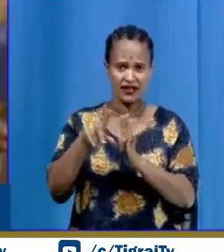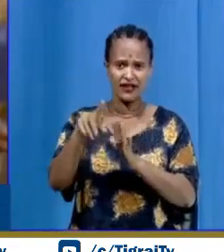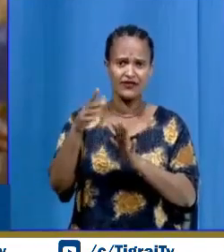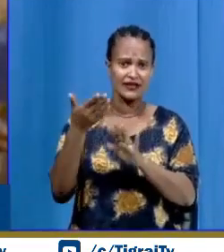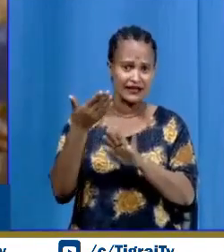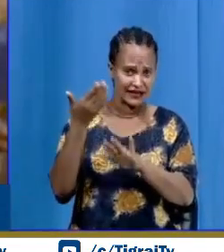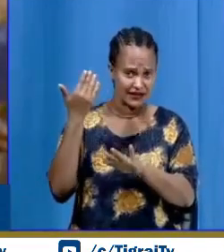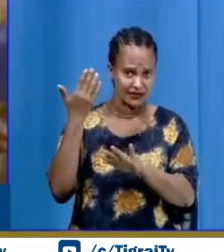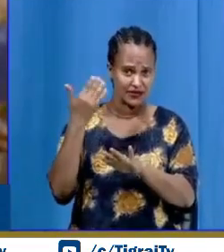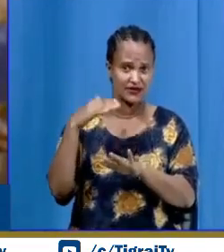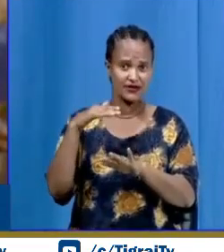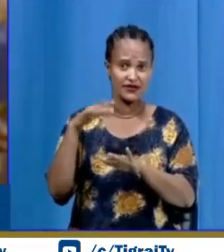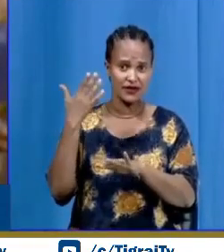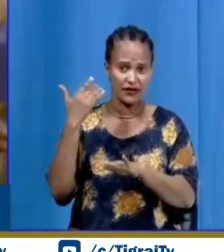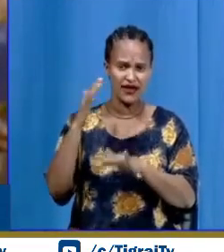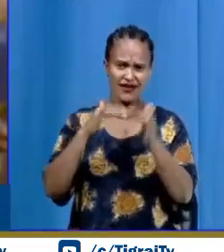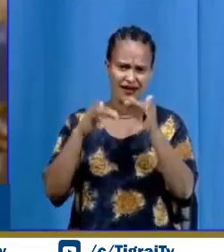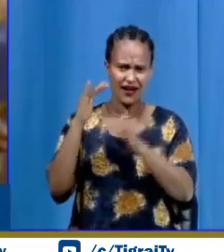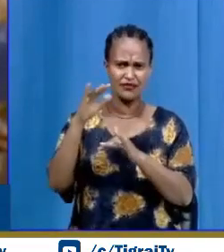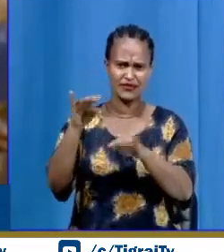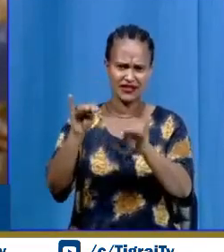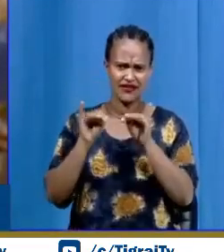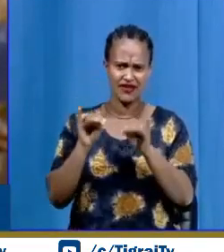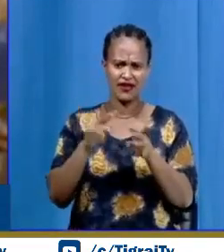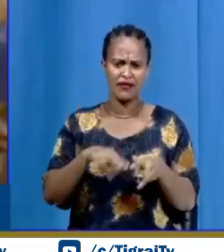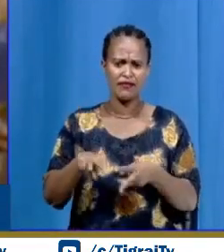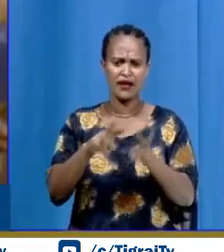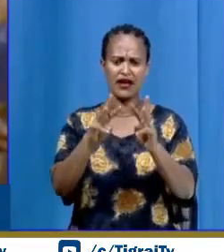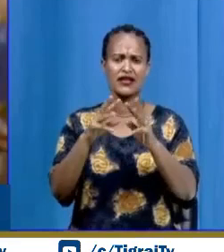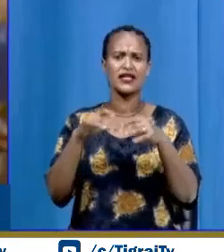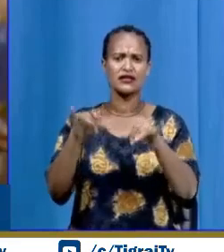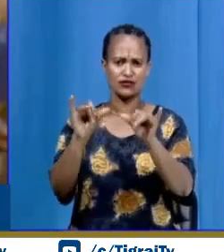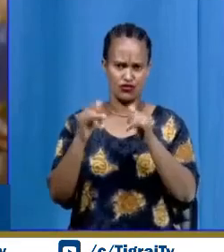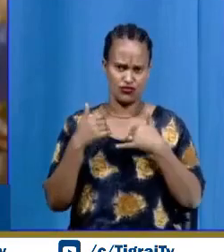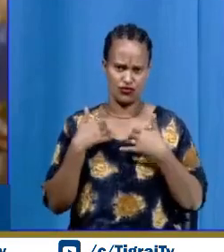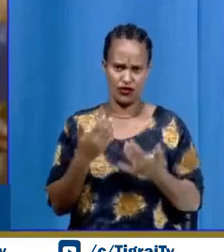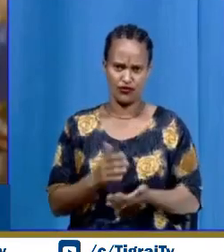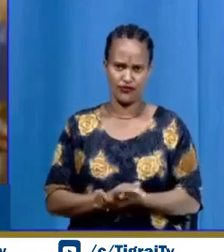ቅድሚ ከዚ ዝነበረ ንላዕሊ ብዝኸፍአ መንገዲ ይቕፅለሉ ኢሉ ኣሎ ማለት እዩ።